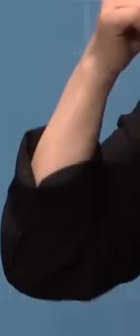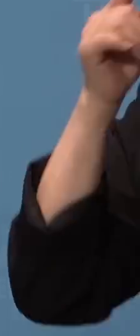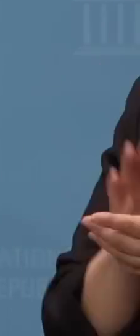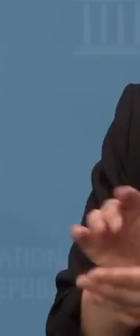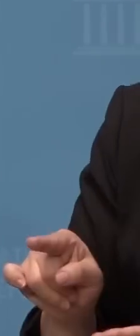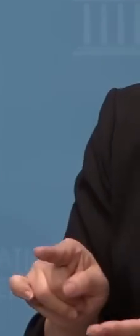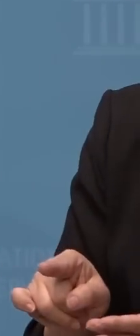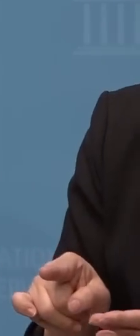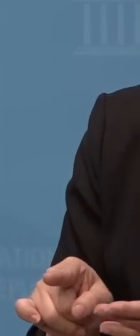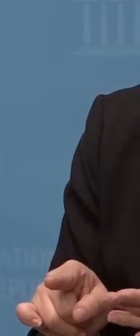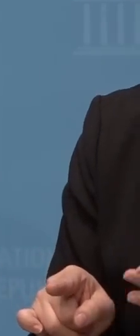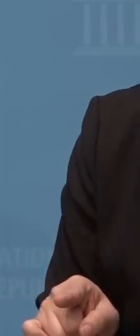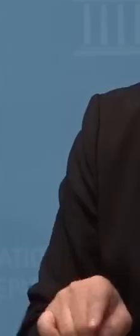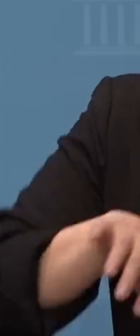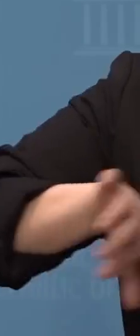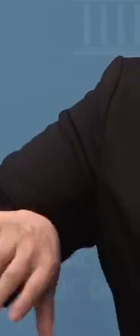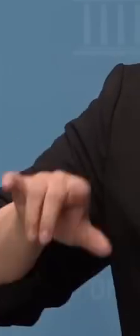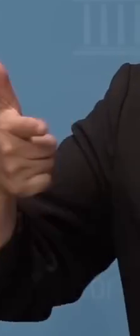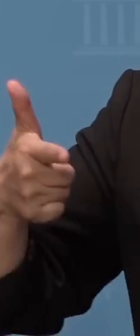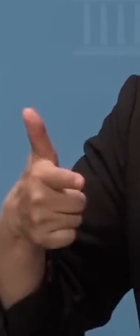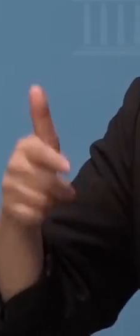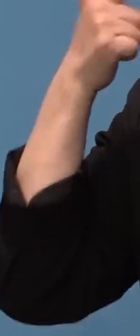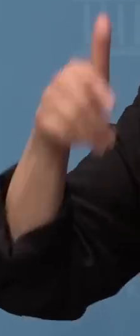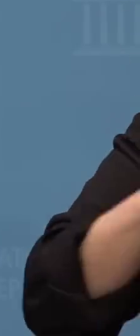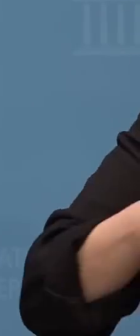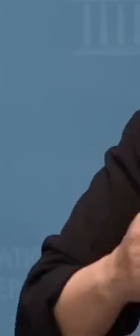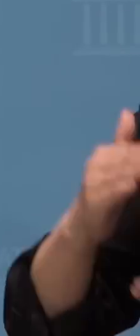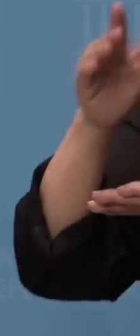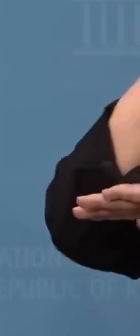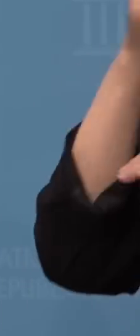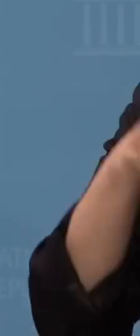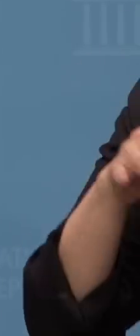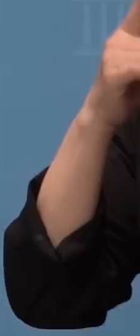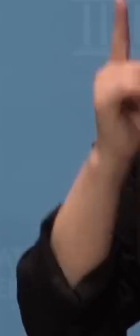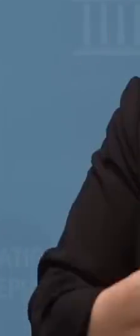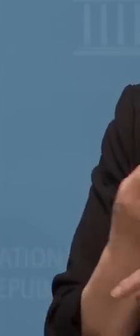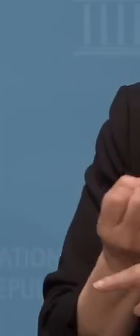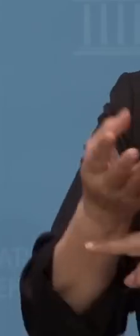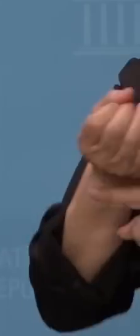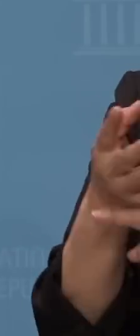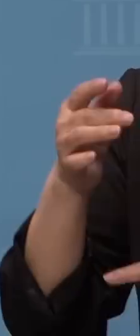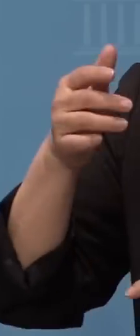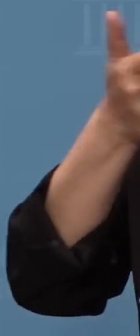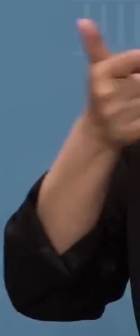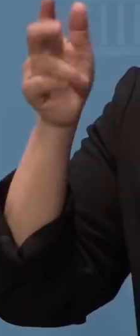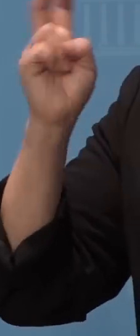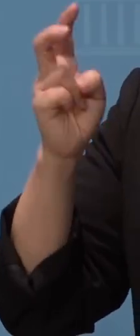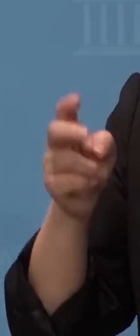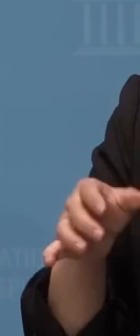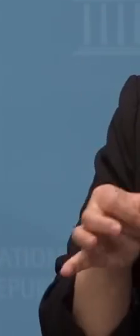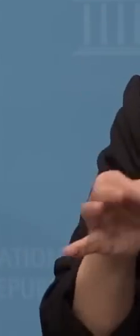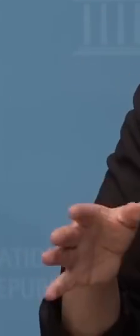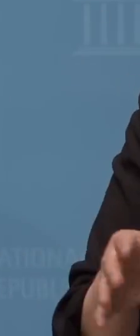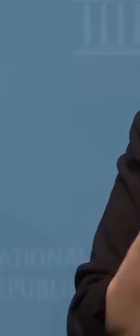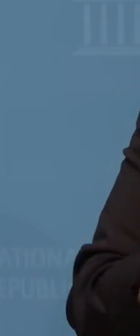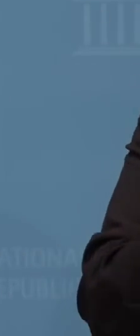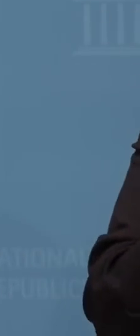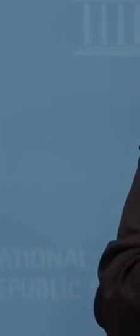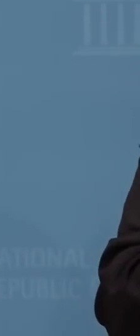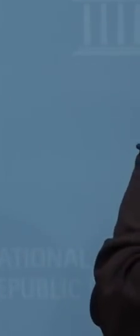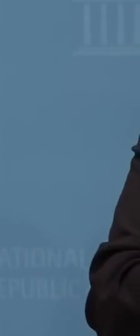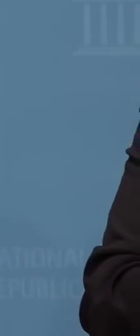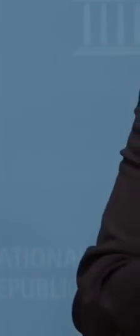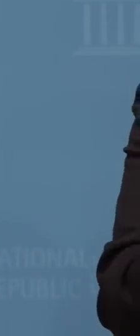국내화를 가파르게 추진하고 있고 이로 인해 우리나라 수출 대기업의 국내 투자와 해외 시장 개척에